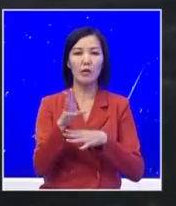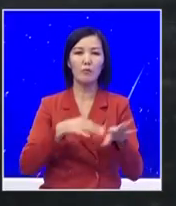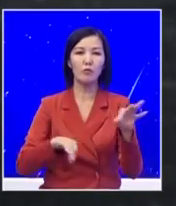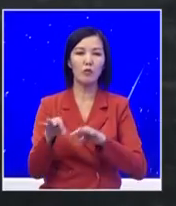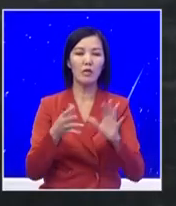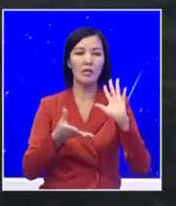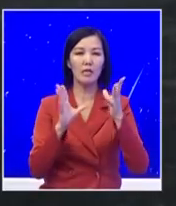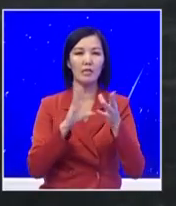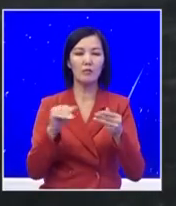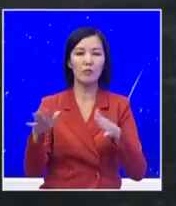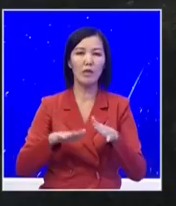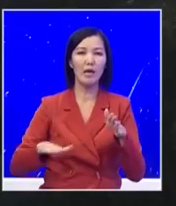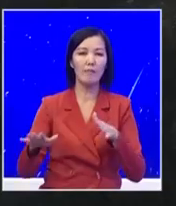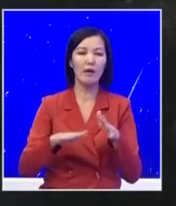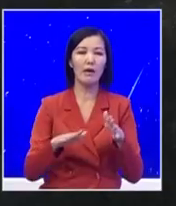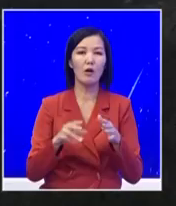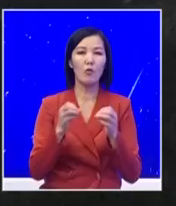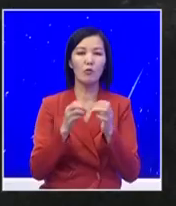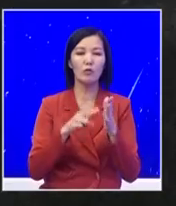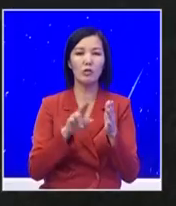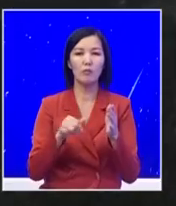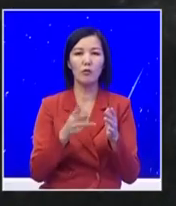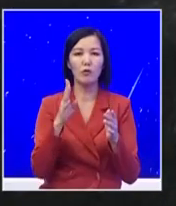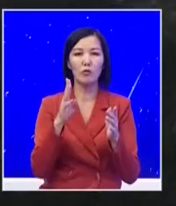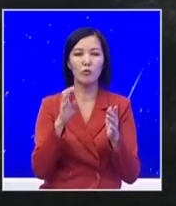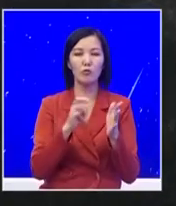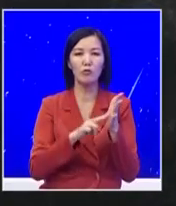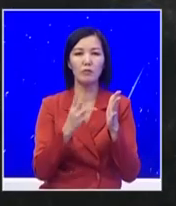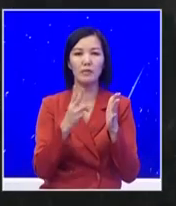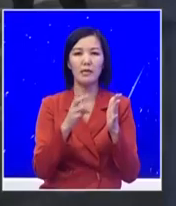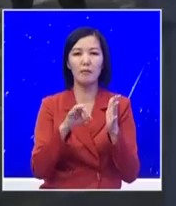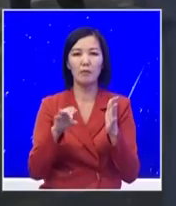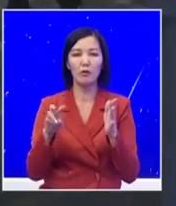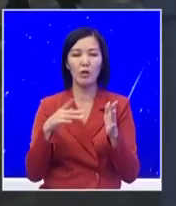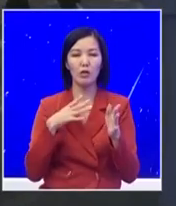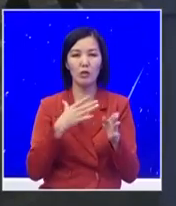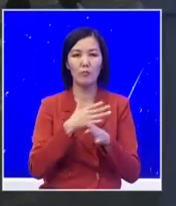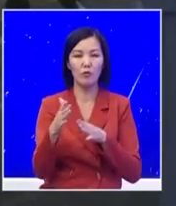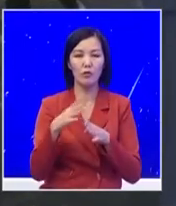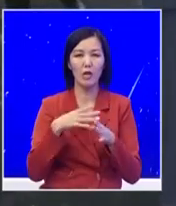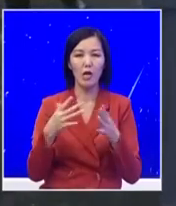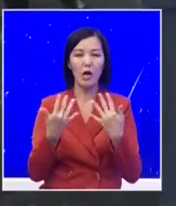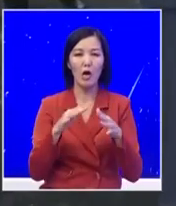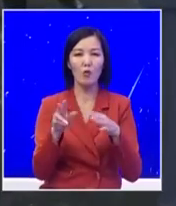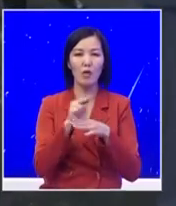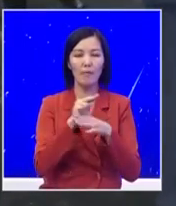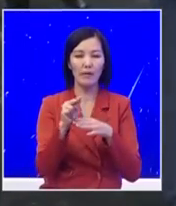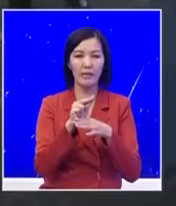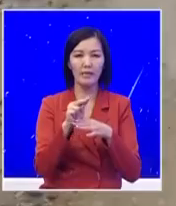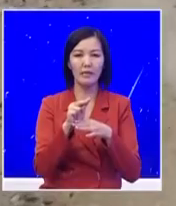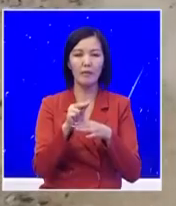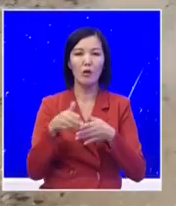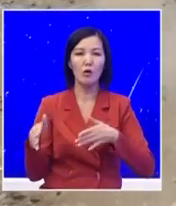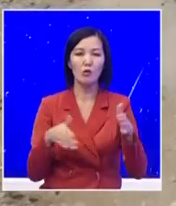картасы бойынша бұл аймаққа 17 миллиард 472 миллион қаржы бөлініпті. Аула абаттандырылып, жол жөнделіп, мектеп,